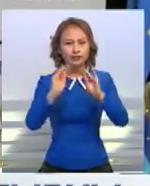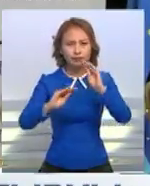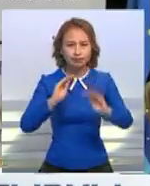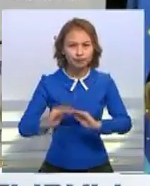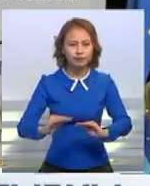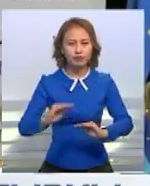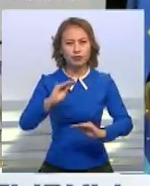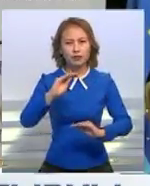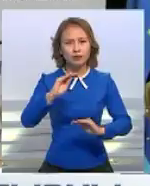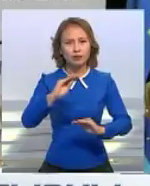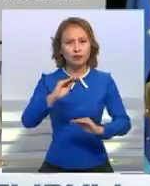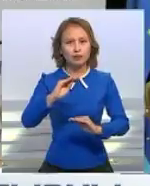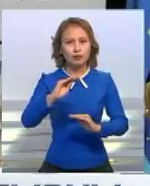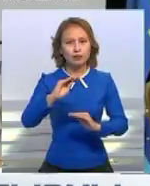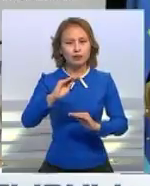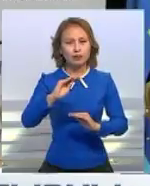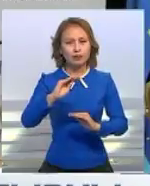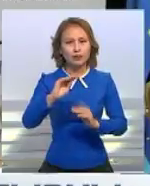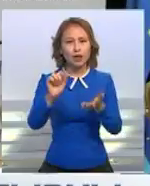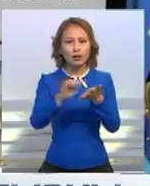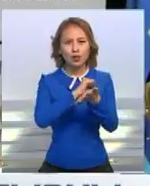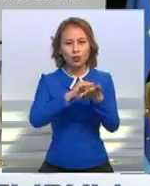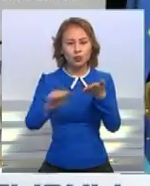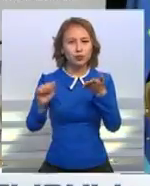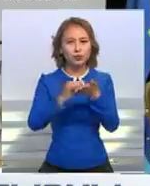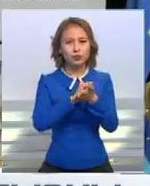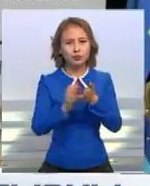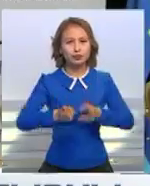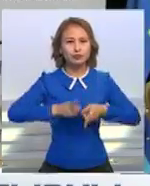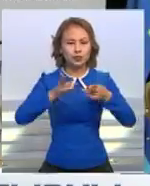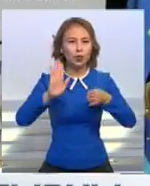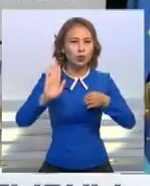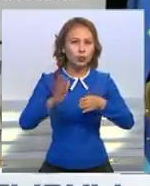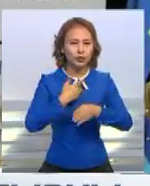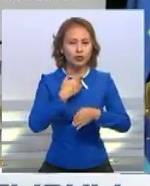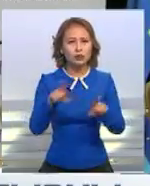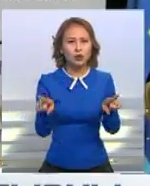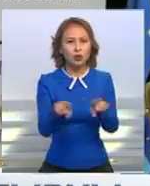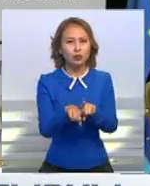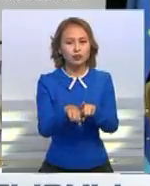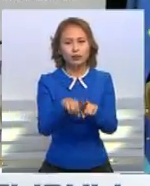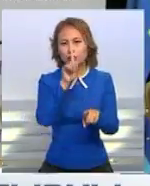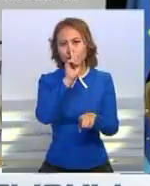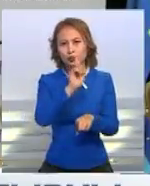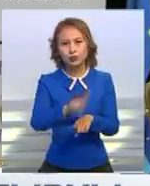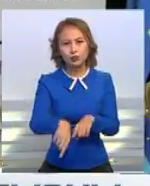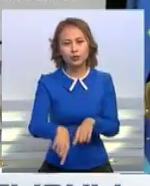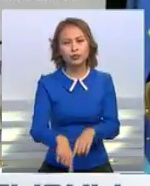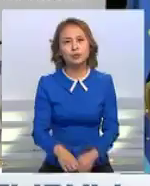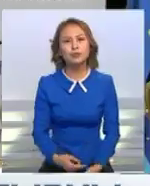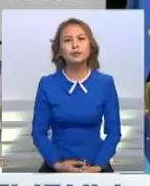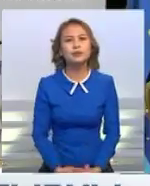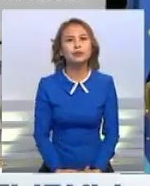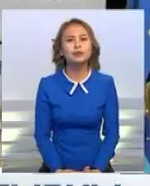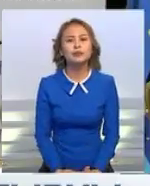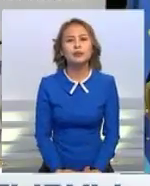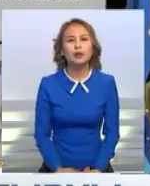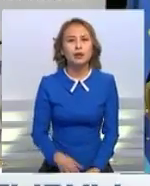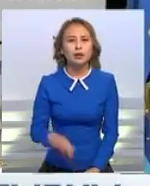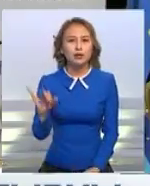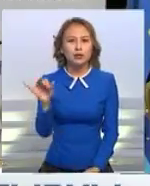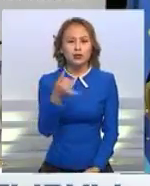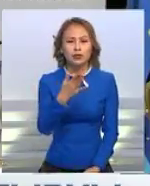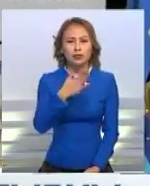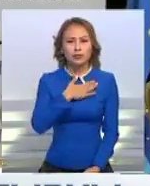басқаша жаңағы документтерді қылмыстық істен алып тастау ондай шараларды мүмкін жоққа шығарады. Және